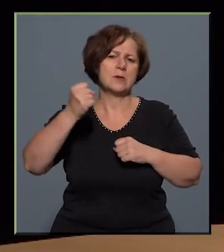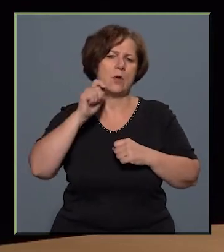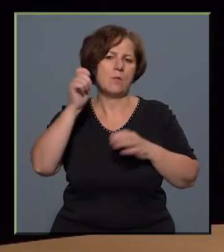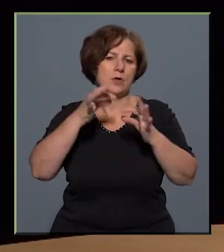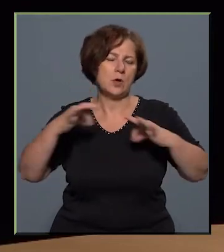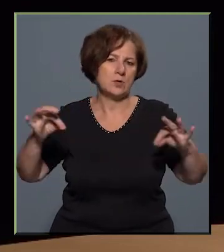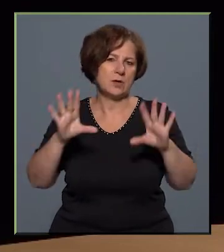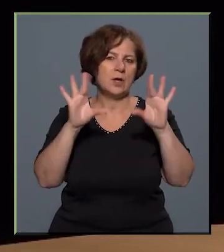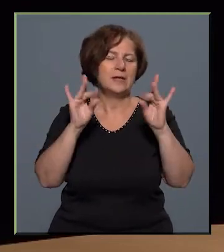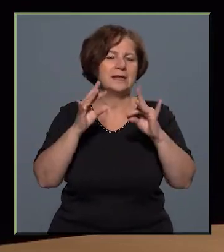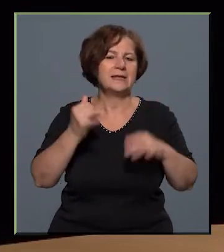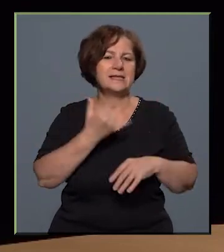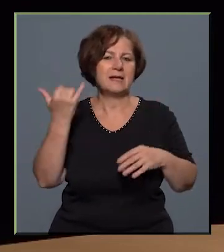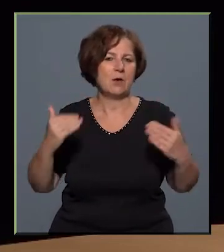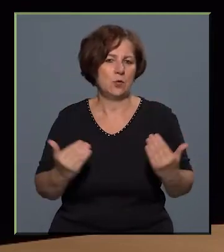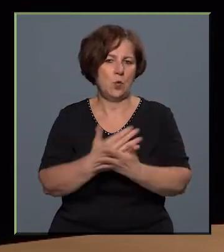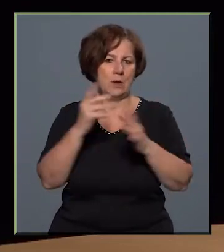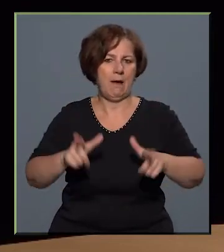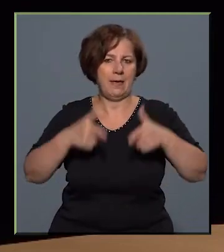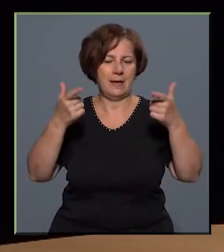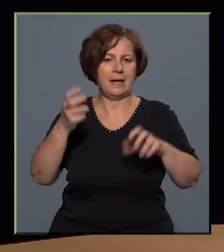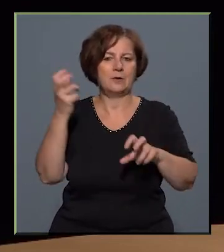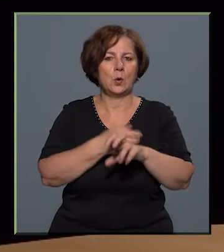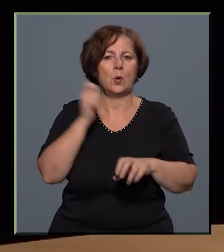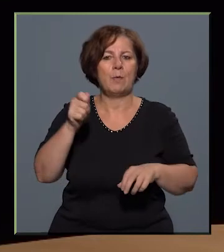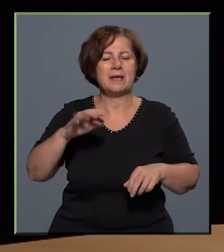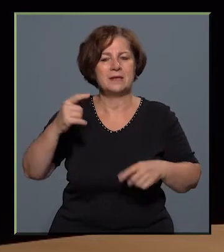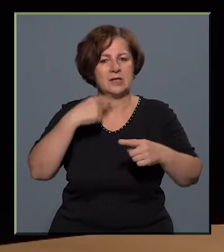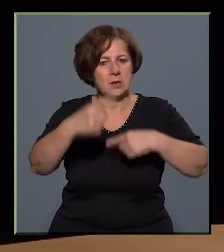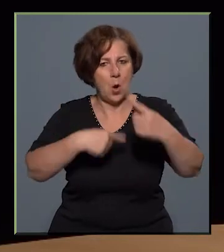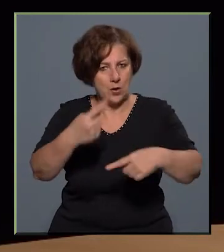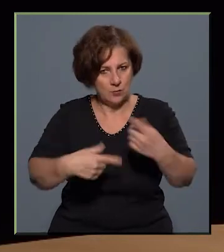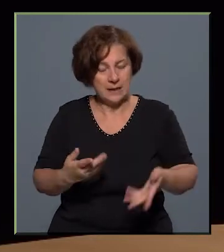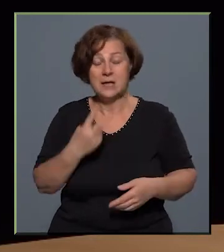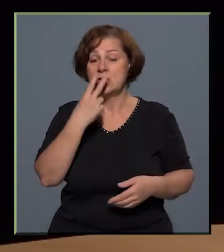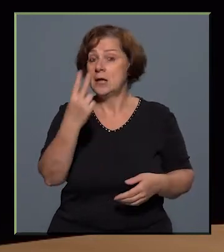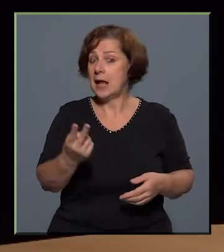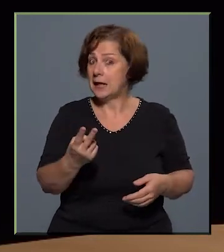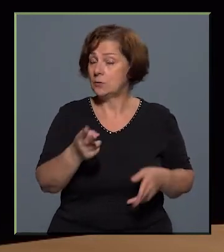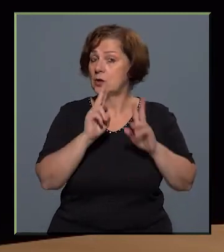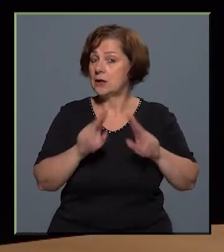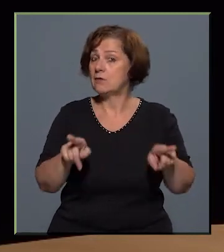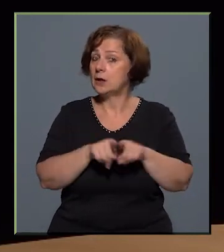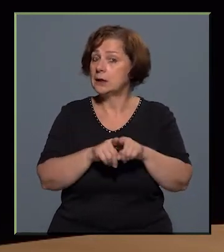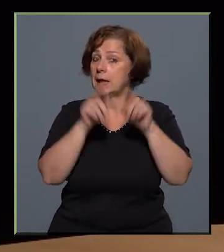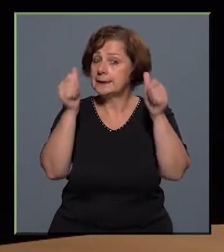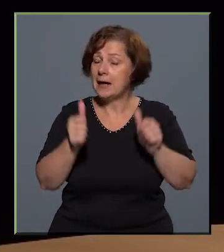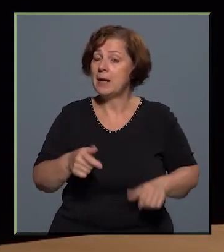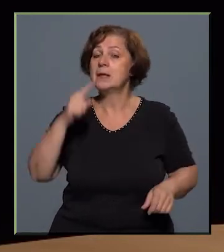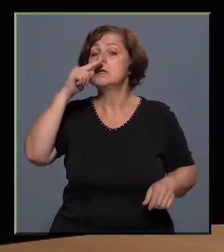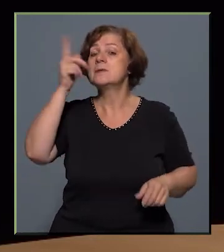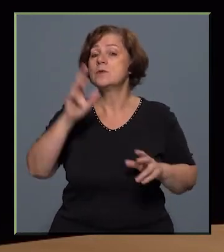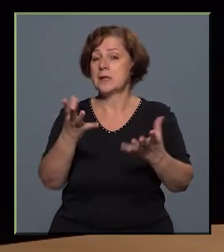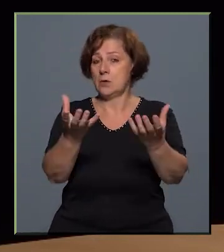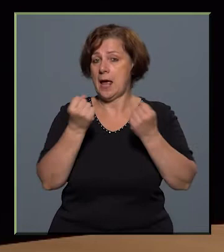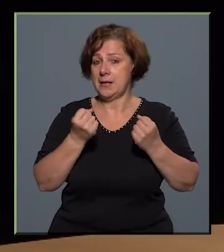pár éve, 10 éve lassan, hogy fölélesztettük Kőbányán is ennek a hagyományát, és én látom, hogy akinek van ilyen táblája, az büszke